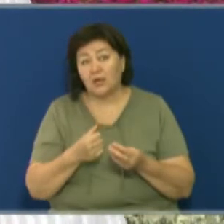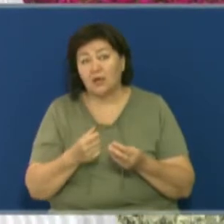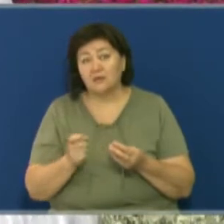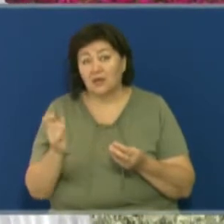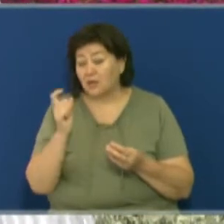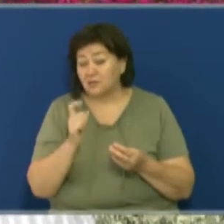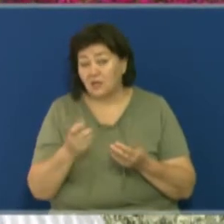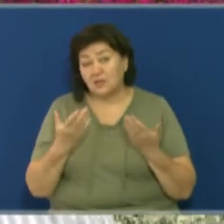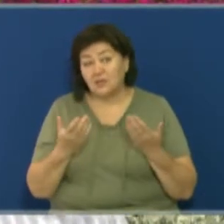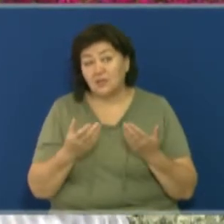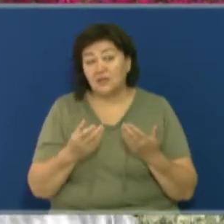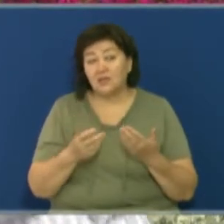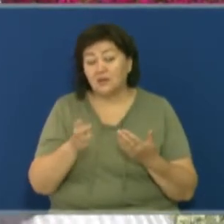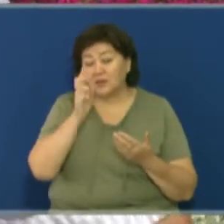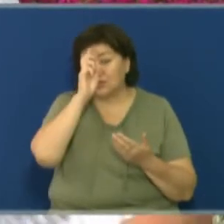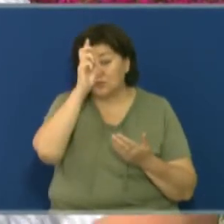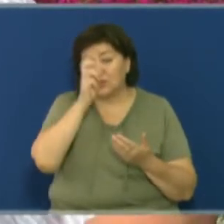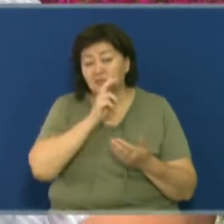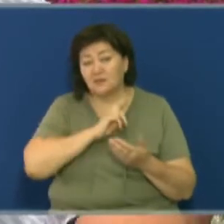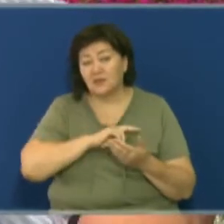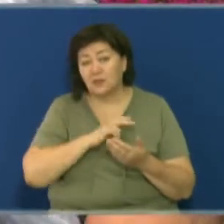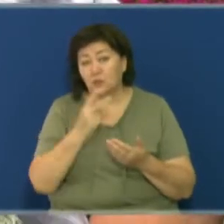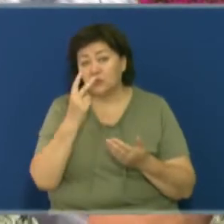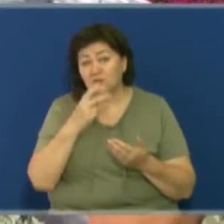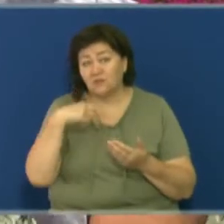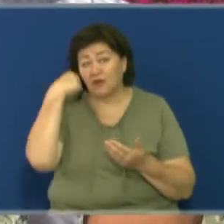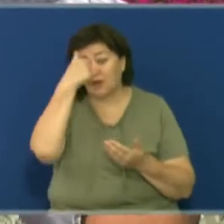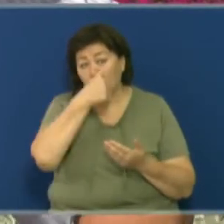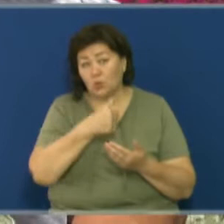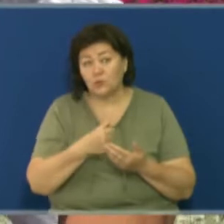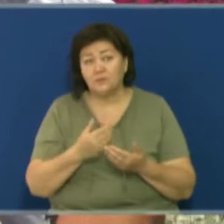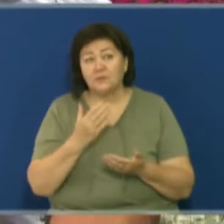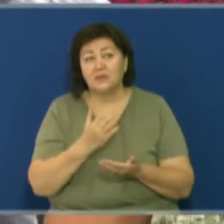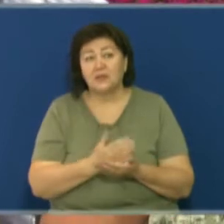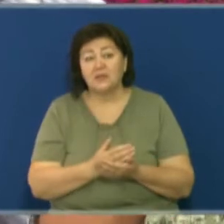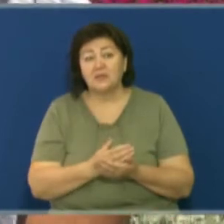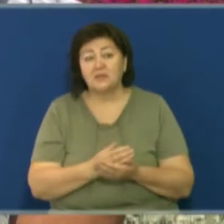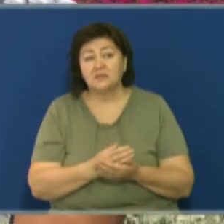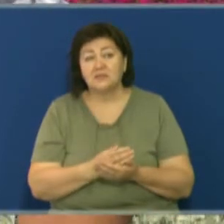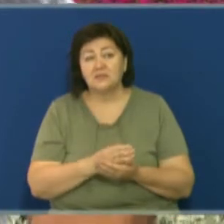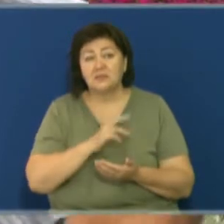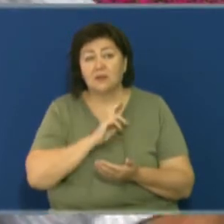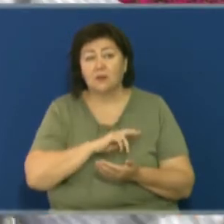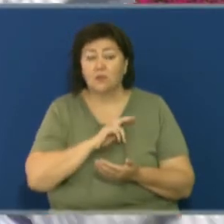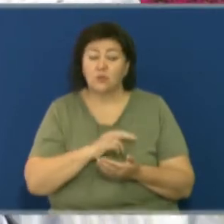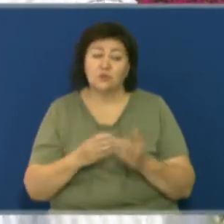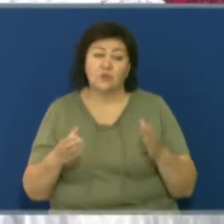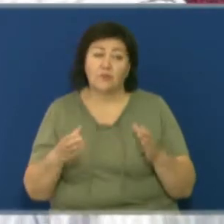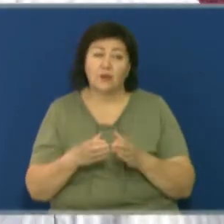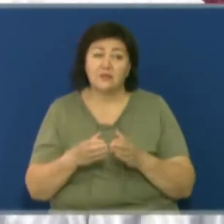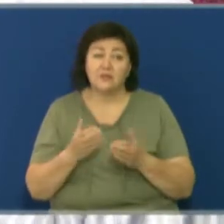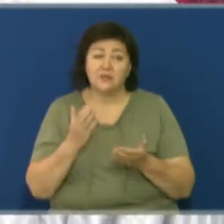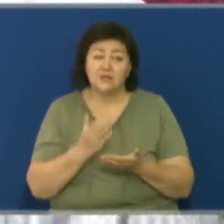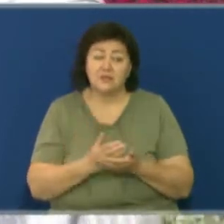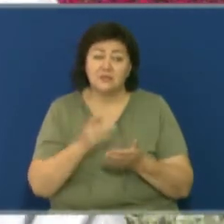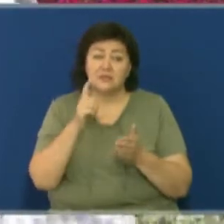Нашу работу контролирует областная избирательная комиссия. Есть представители партии, которые принимают участие в выборах. У кандидатов есть доверенные